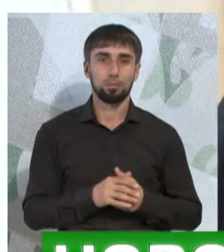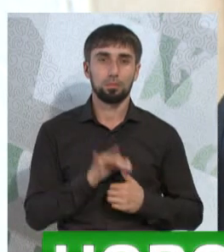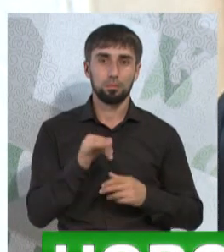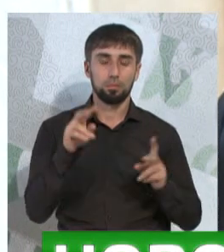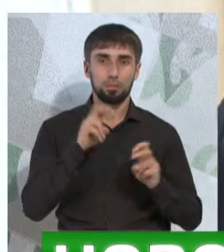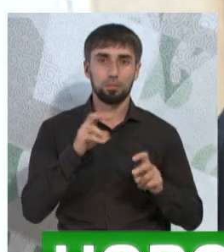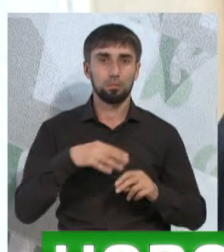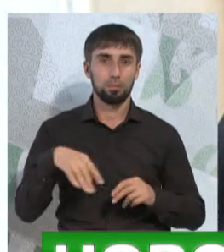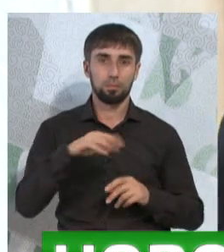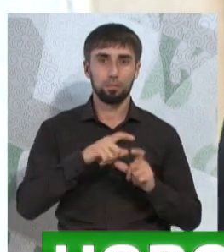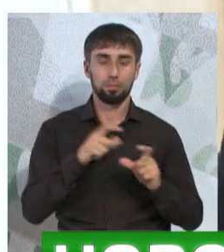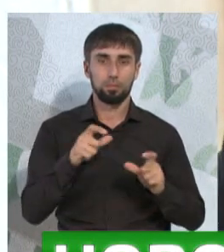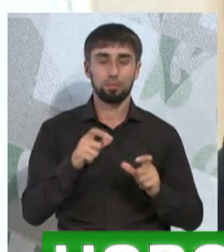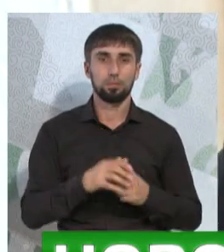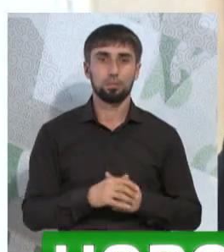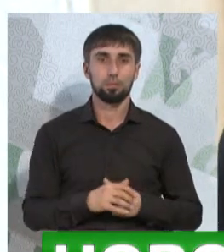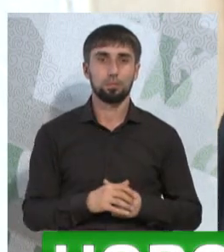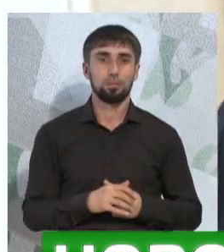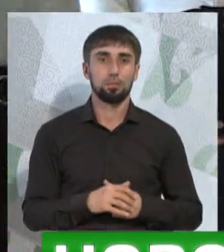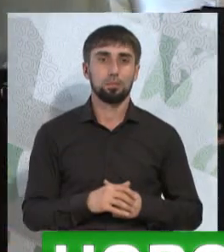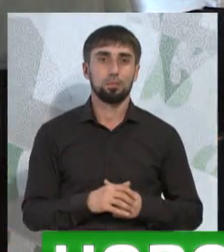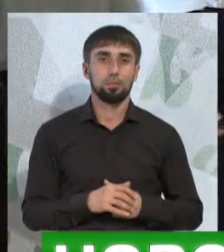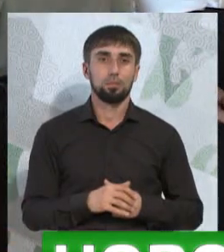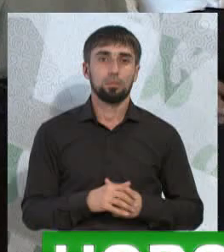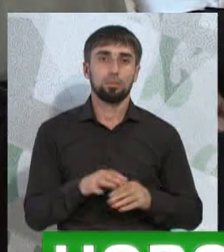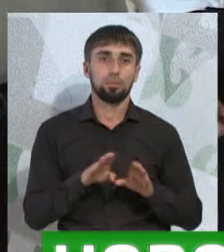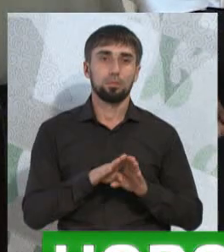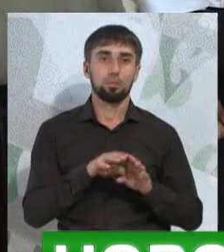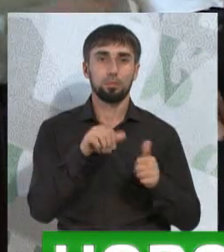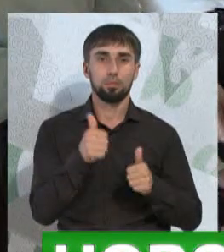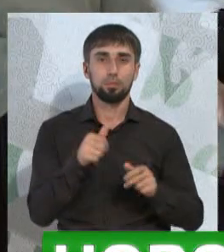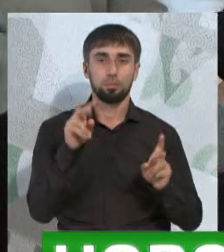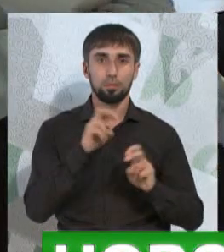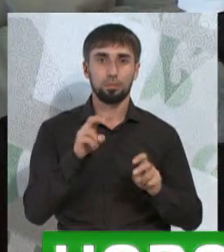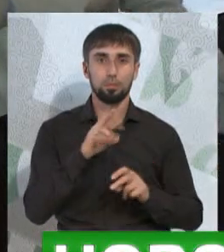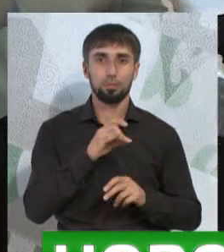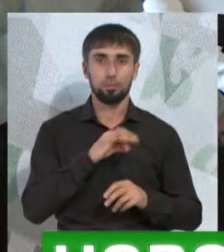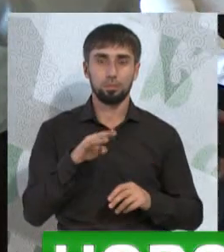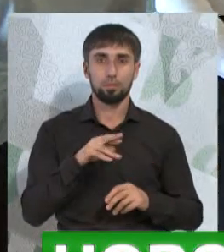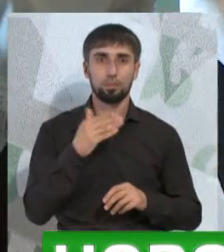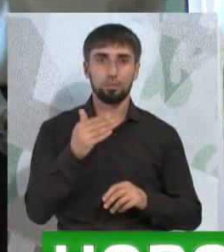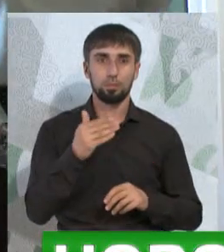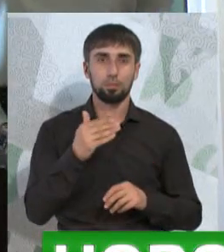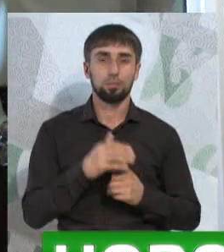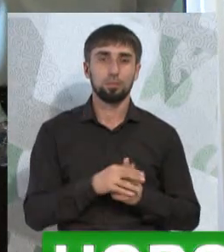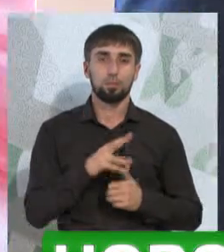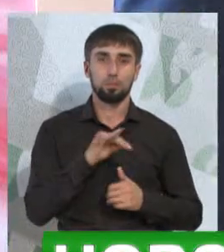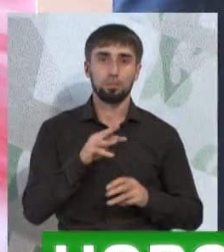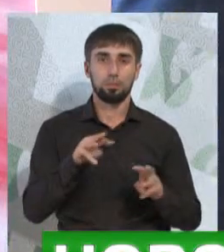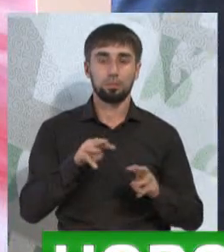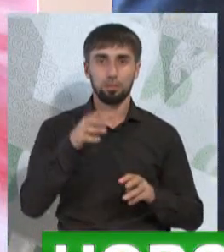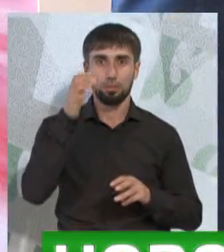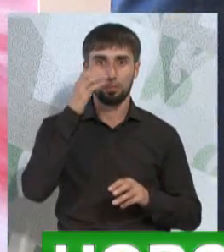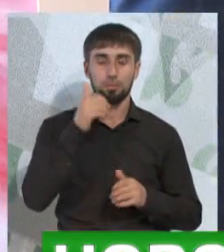мониторить все школы общеобразовательные на этот предмет. Такого рода проверки комиссия в лице единороссов и представителей Минобразования